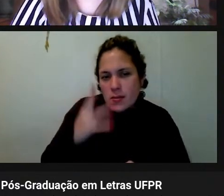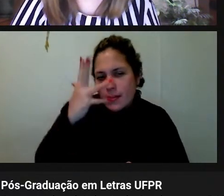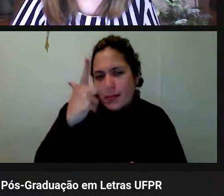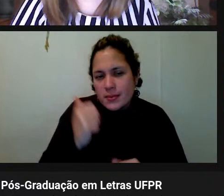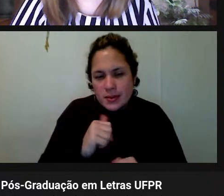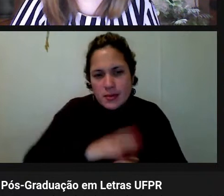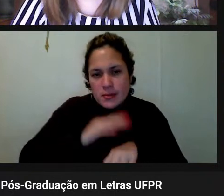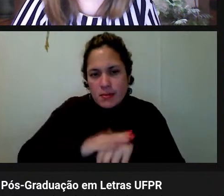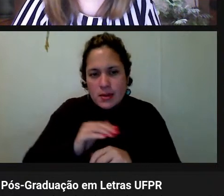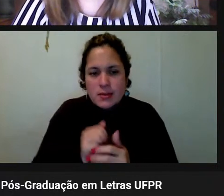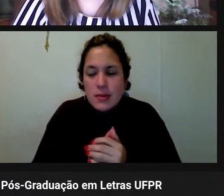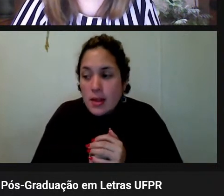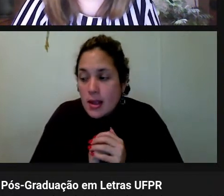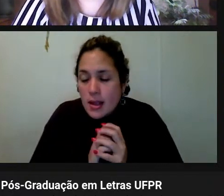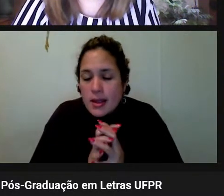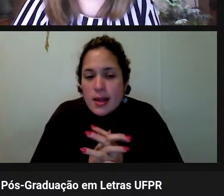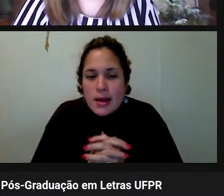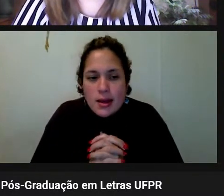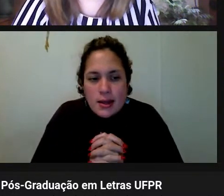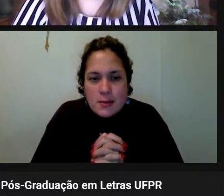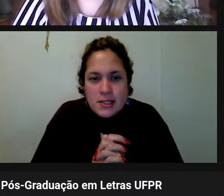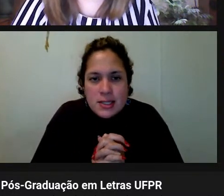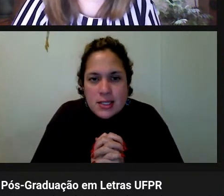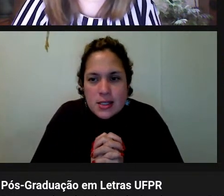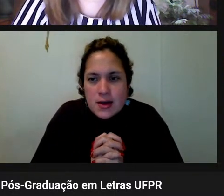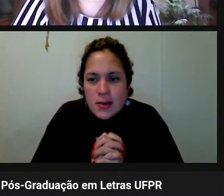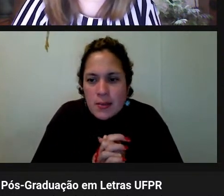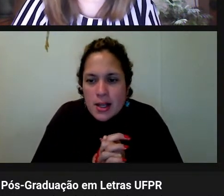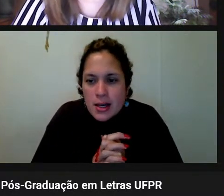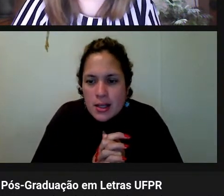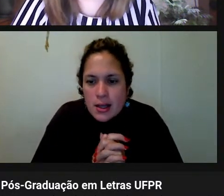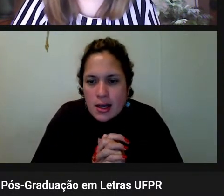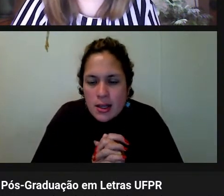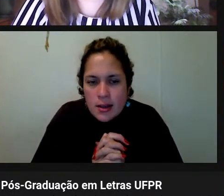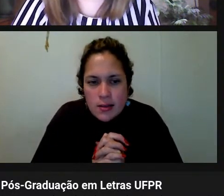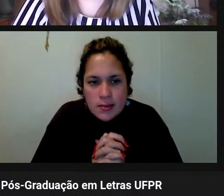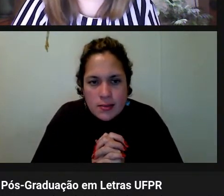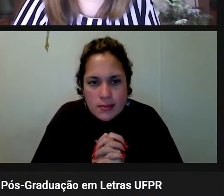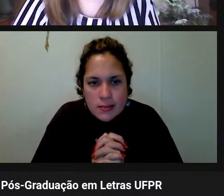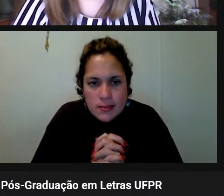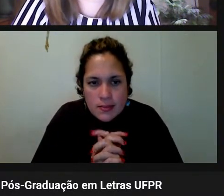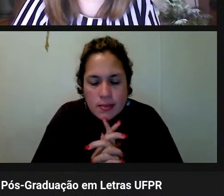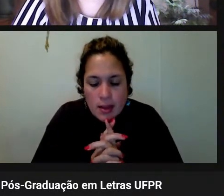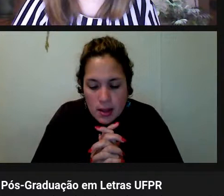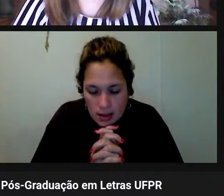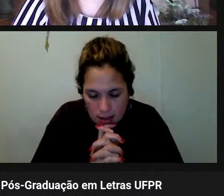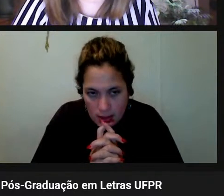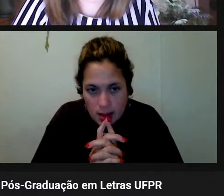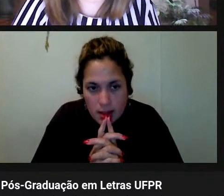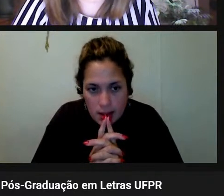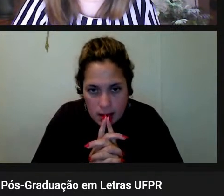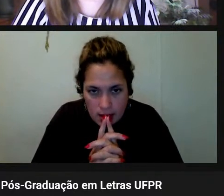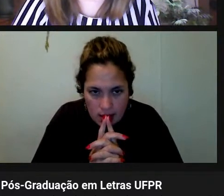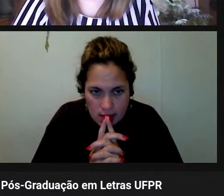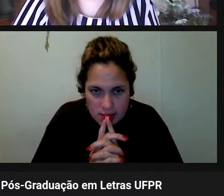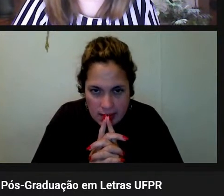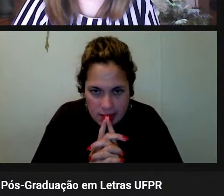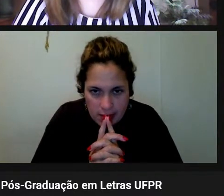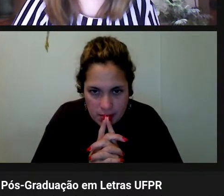Następne pytanie od Sylwii Barcz. Barcz? Prawdopodobnie Barszcz. Tak naprawdę pani